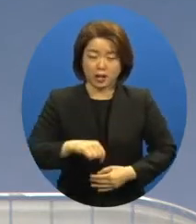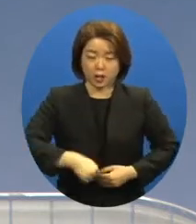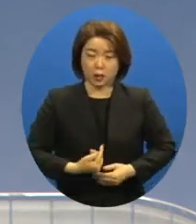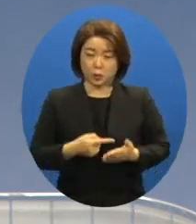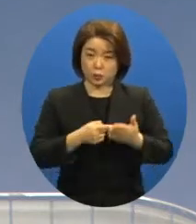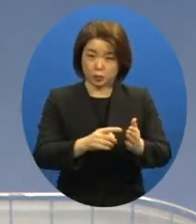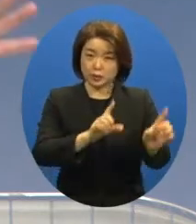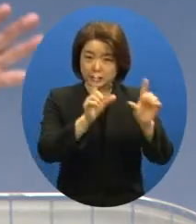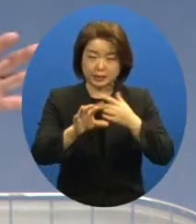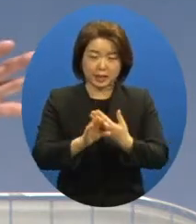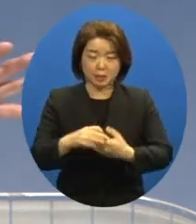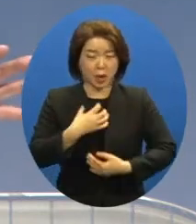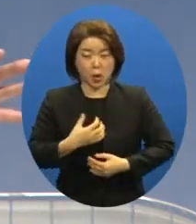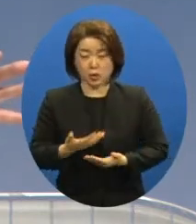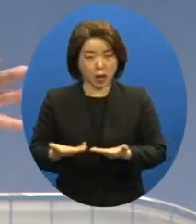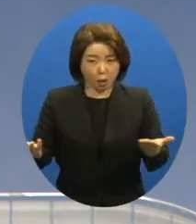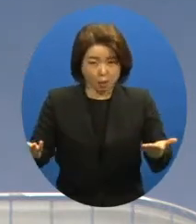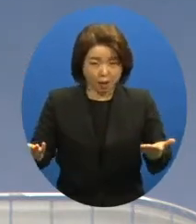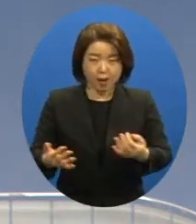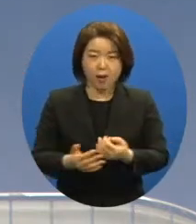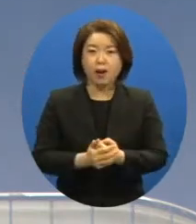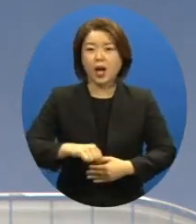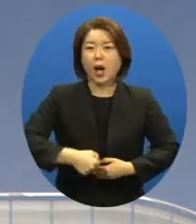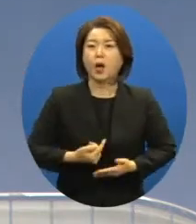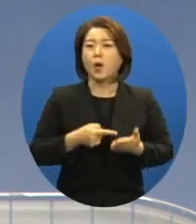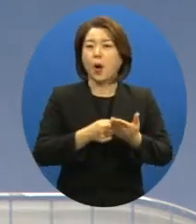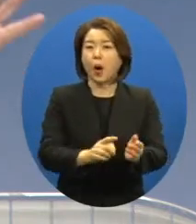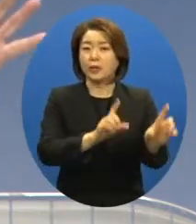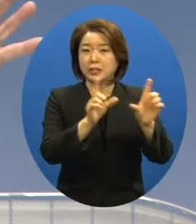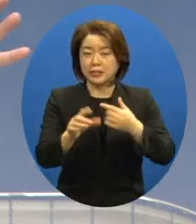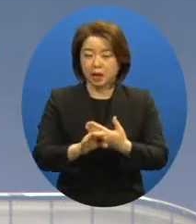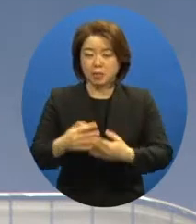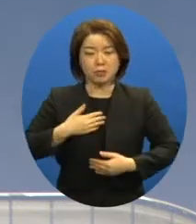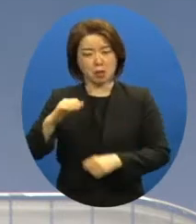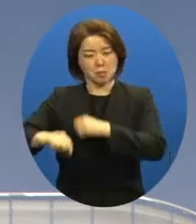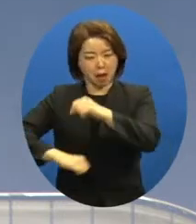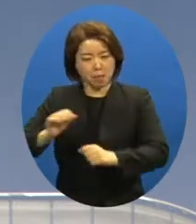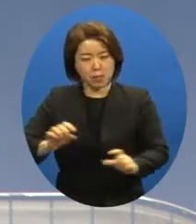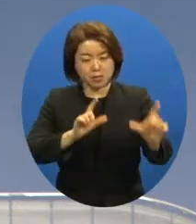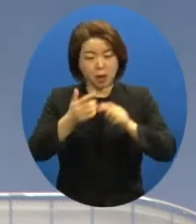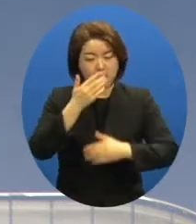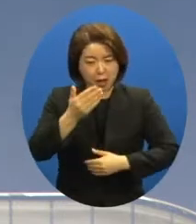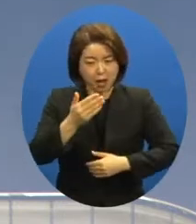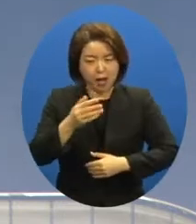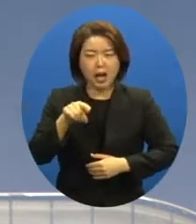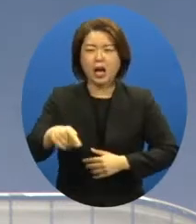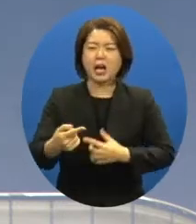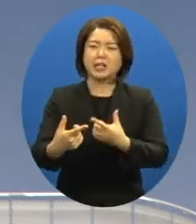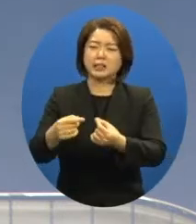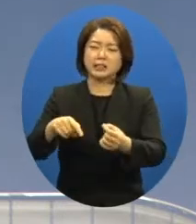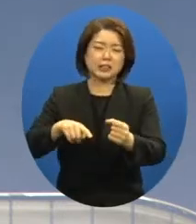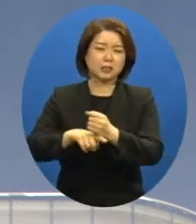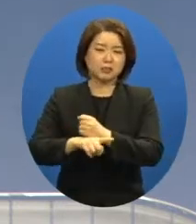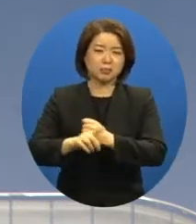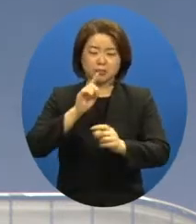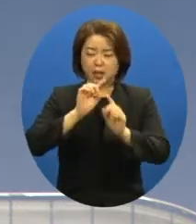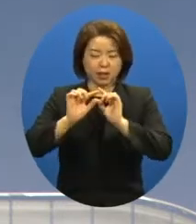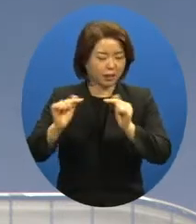독신으로 살면 걱정할 게 없다. 독신으로 살면 마음대로 살 수 있다. 그런 뜻으로 하시는 말씀도